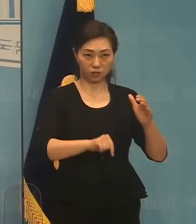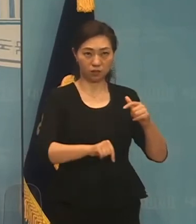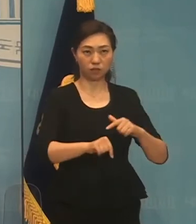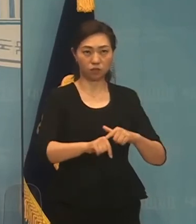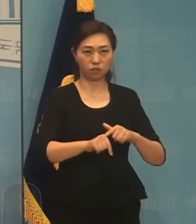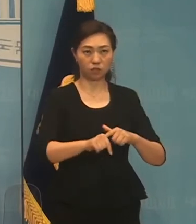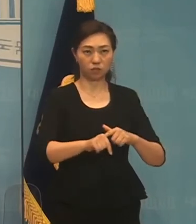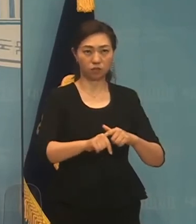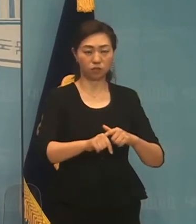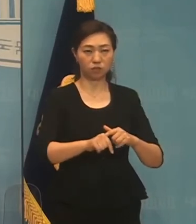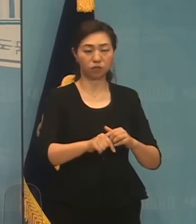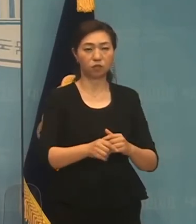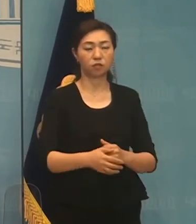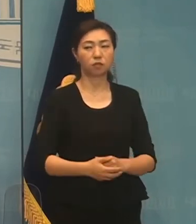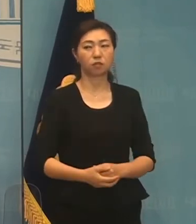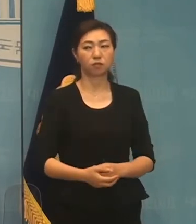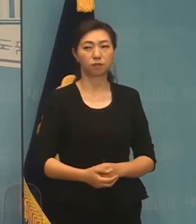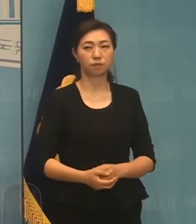아래와 같은